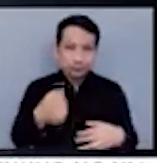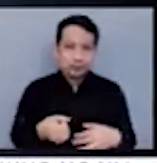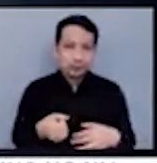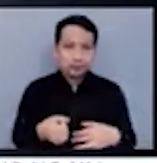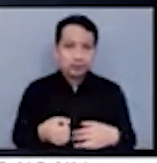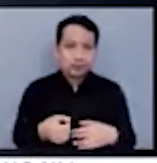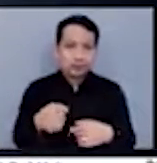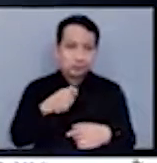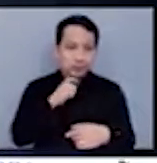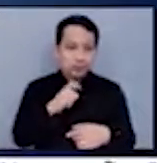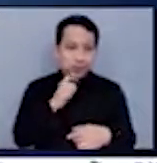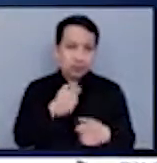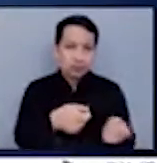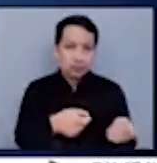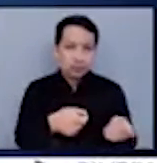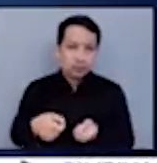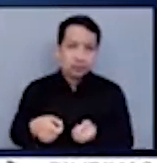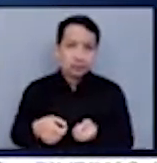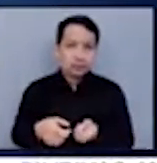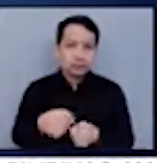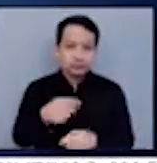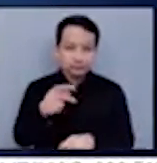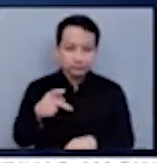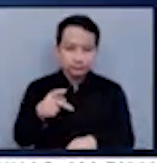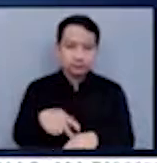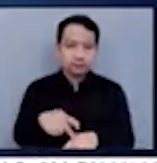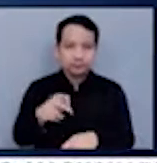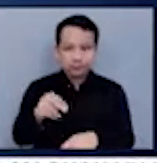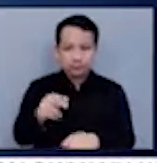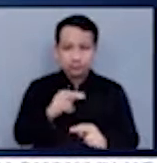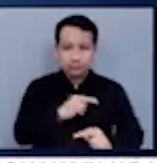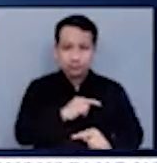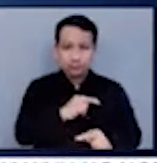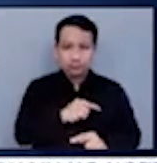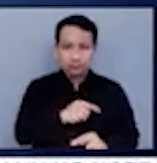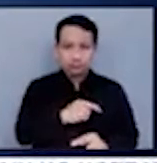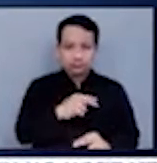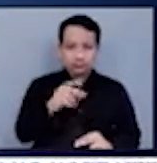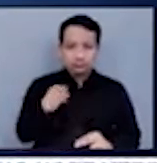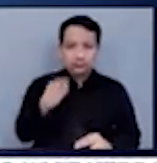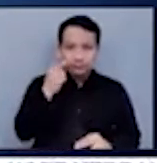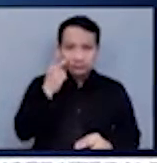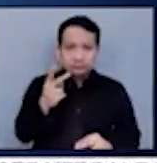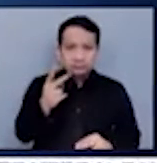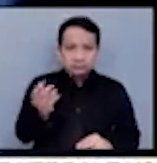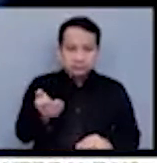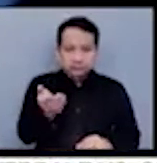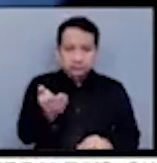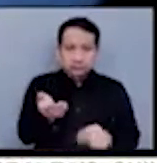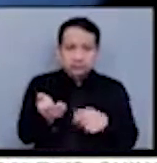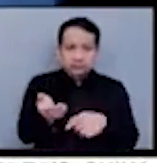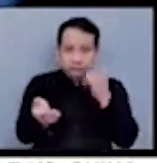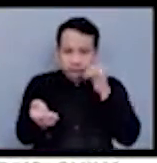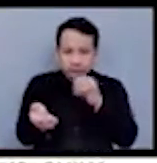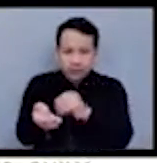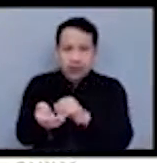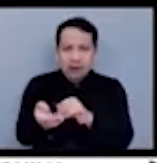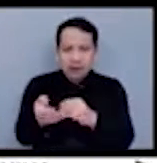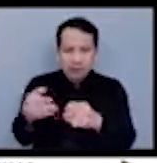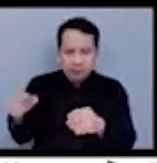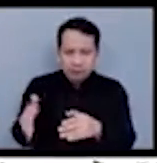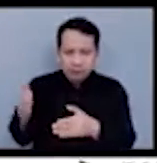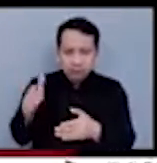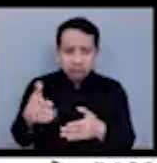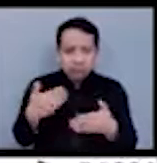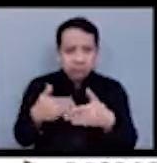na hilahila ng Philippine Navy. Unang napansin na matauhan ng Naval Station Emilio Liwanag ang identified floating object malapit sa